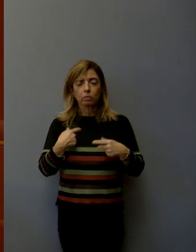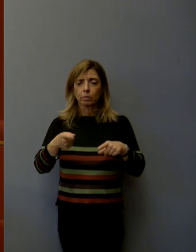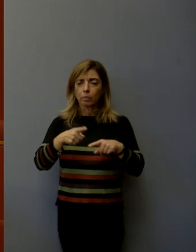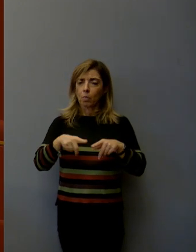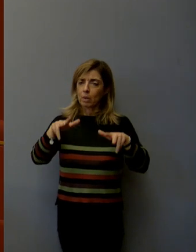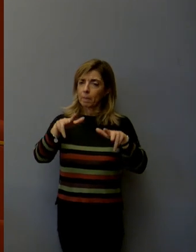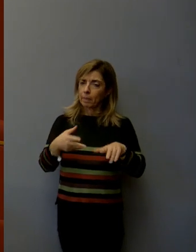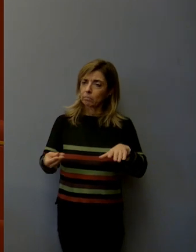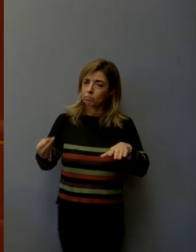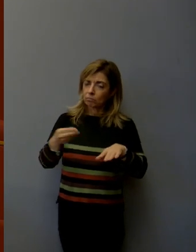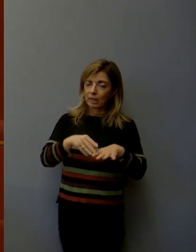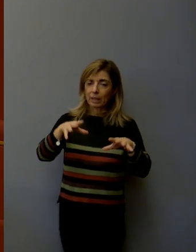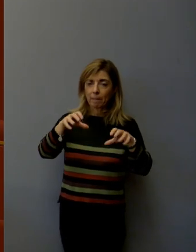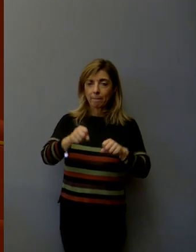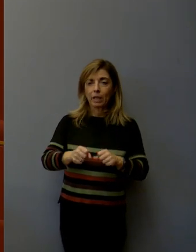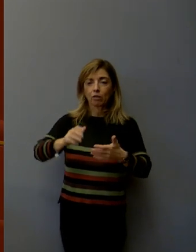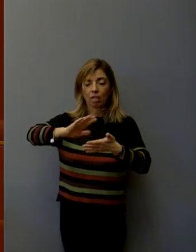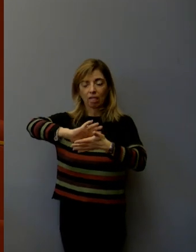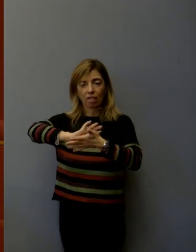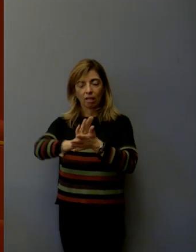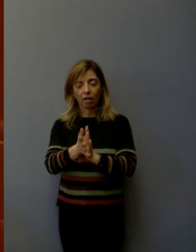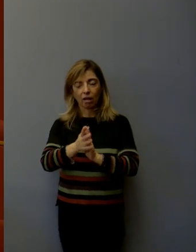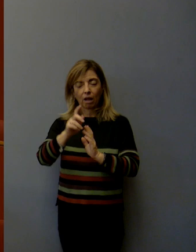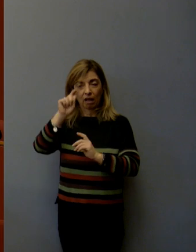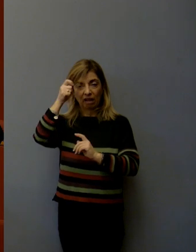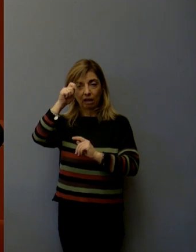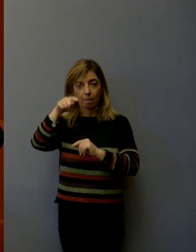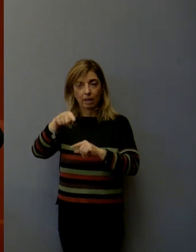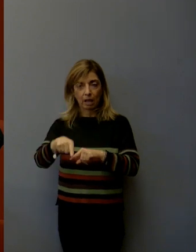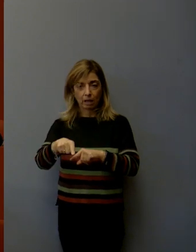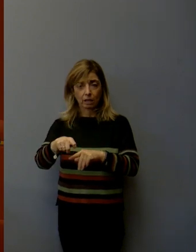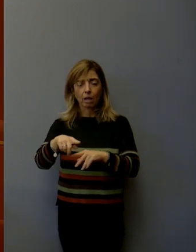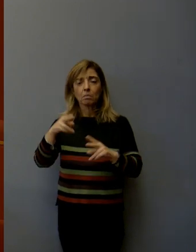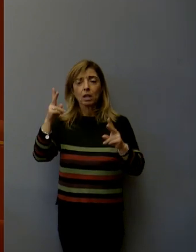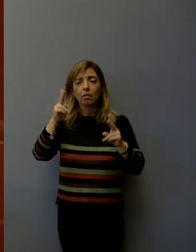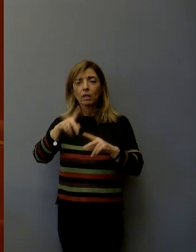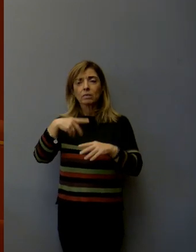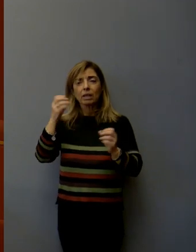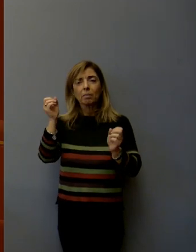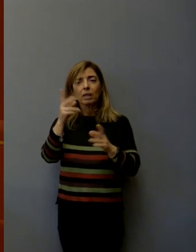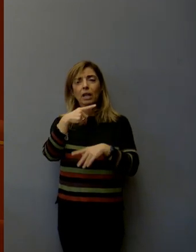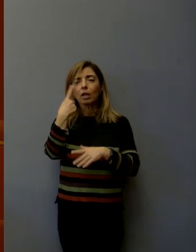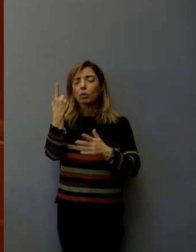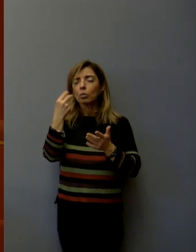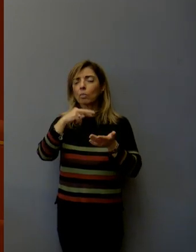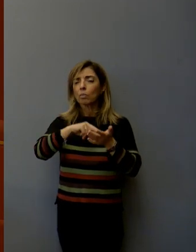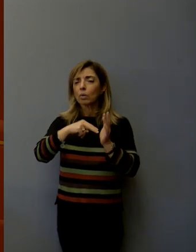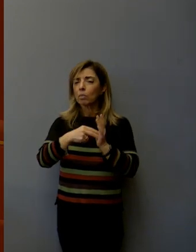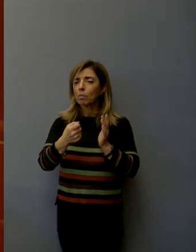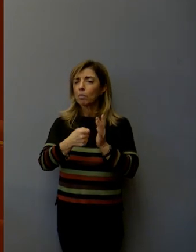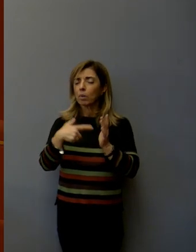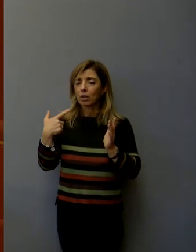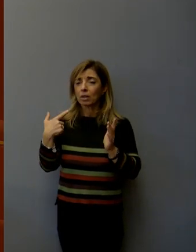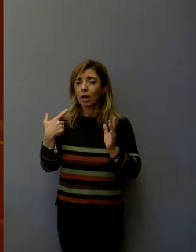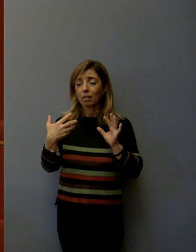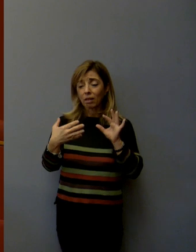impegno sulla repressione della criminalità ci si sia un po' dimenticati di un problema importante che è quello dei mercati e